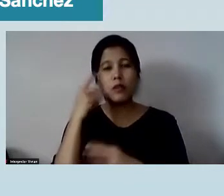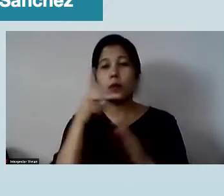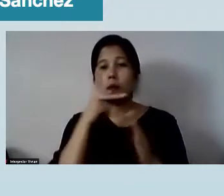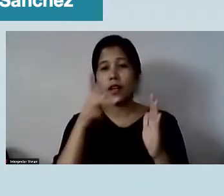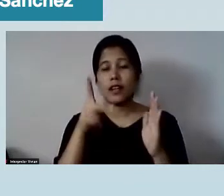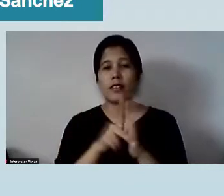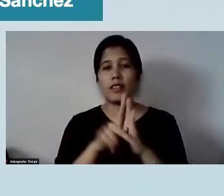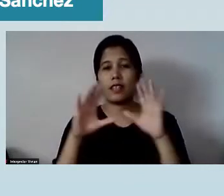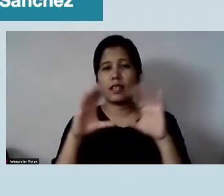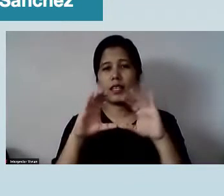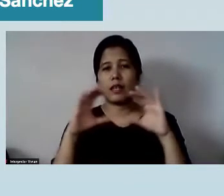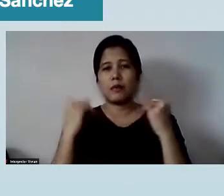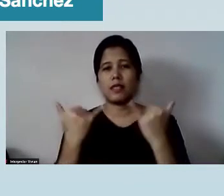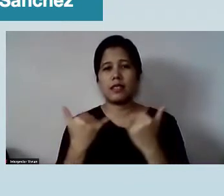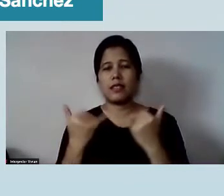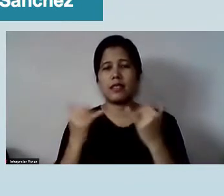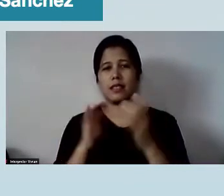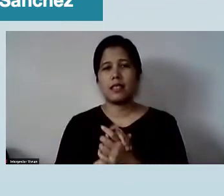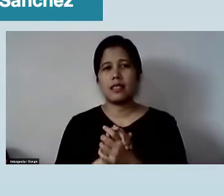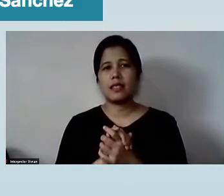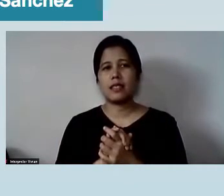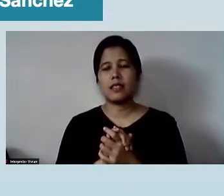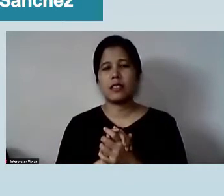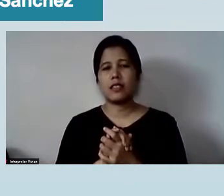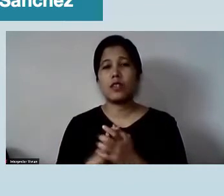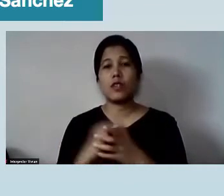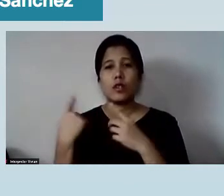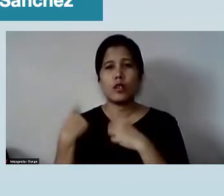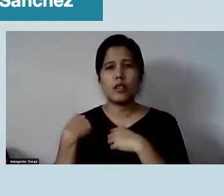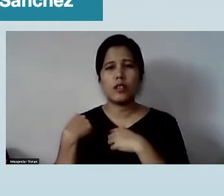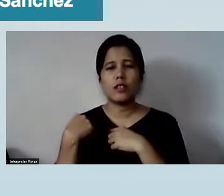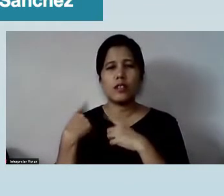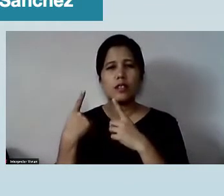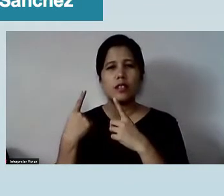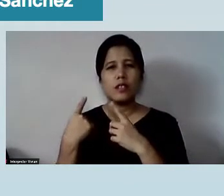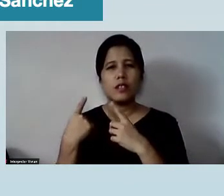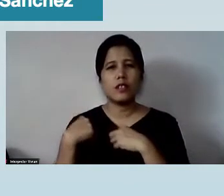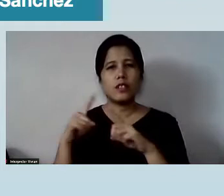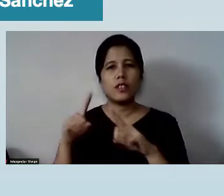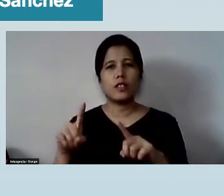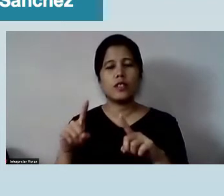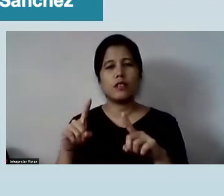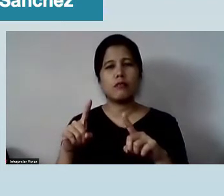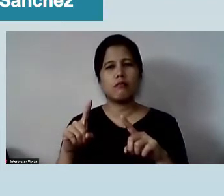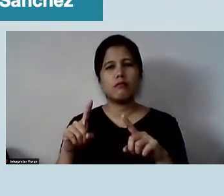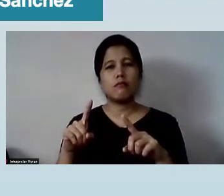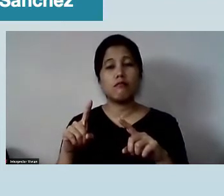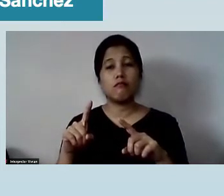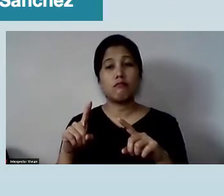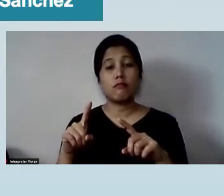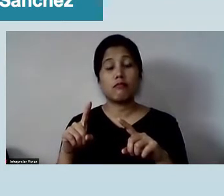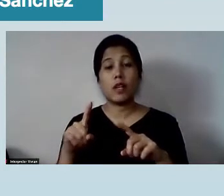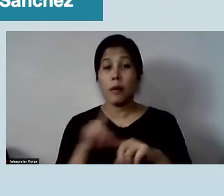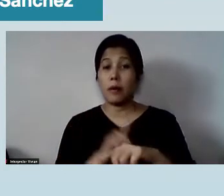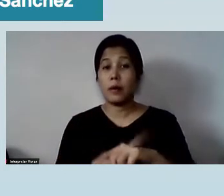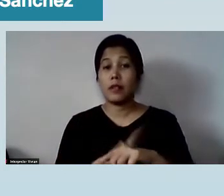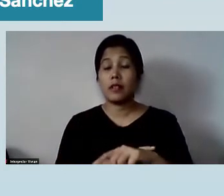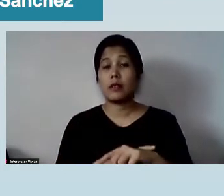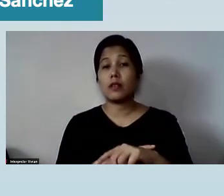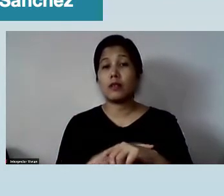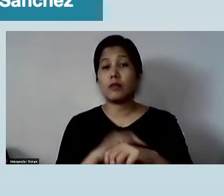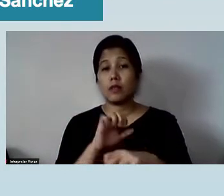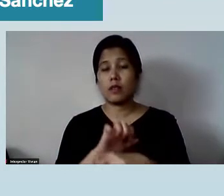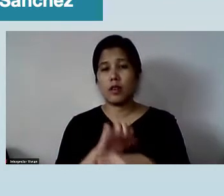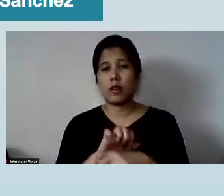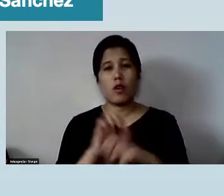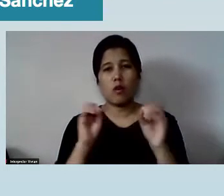companies na during that period of employment nila, wala sila pa, at the start,